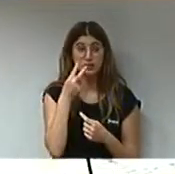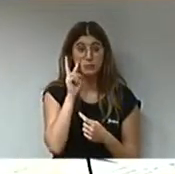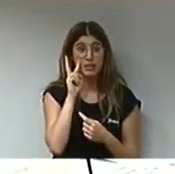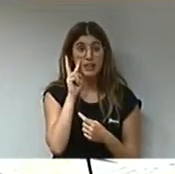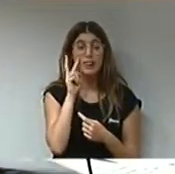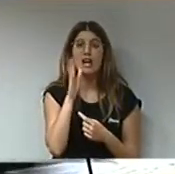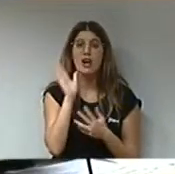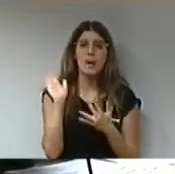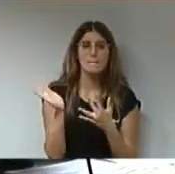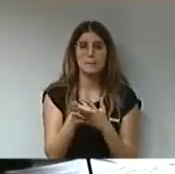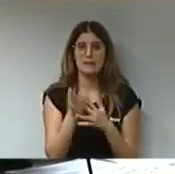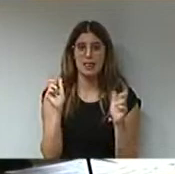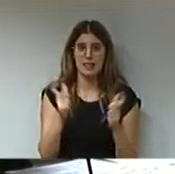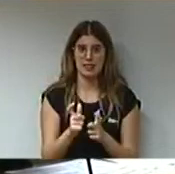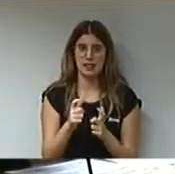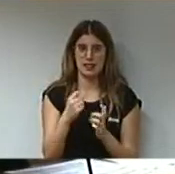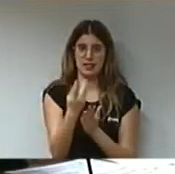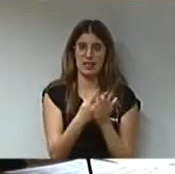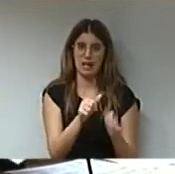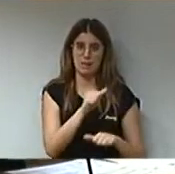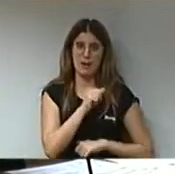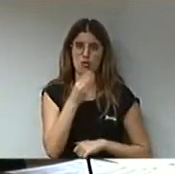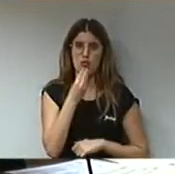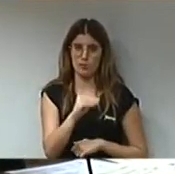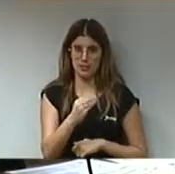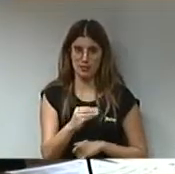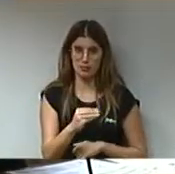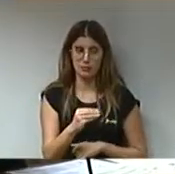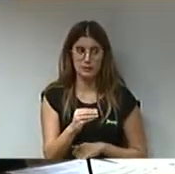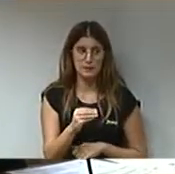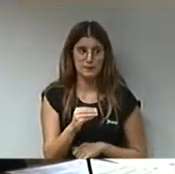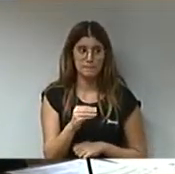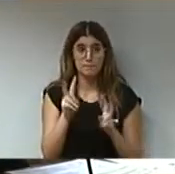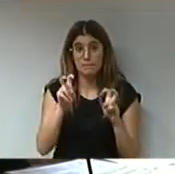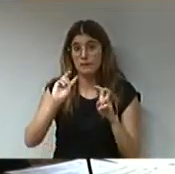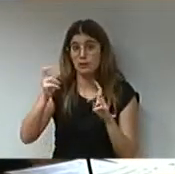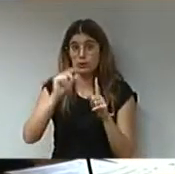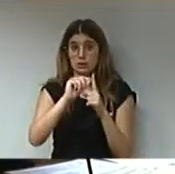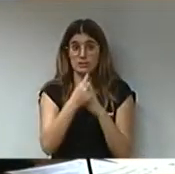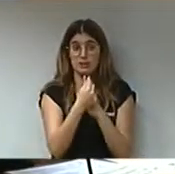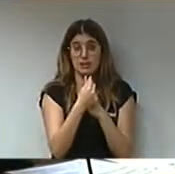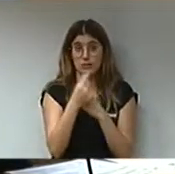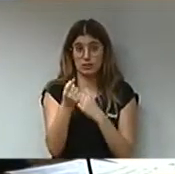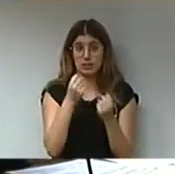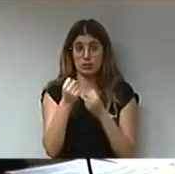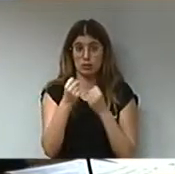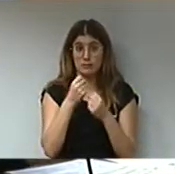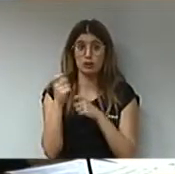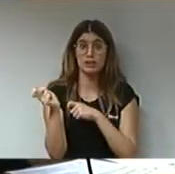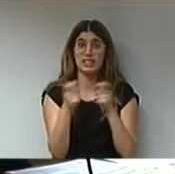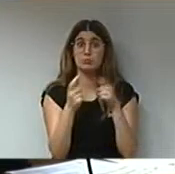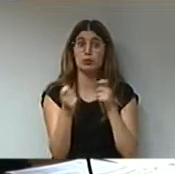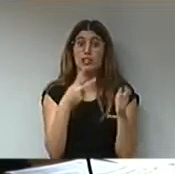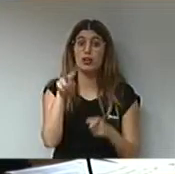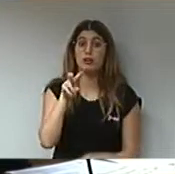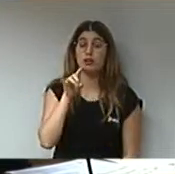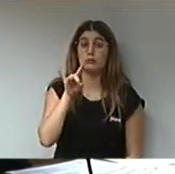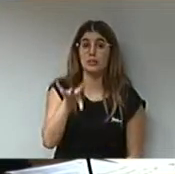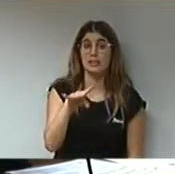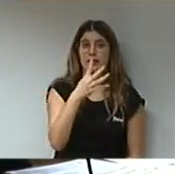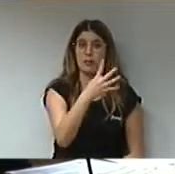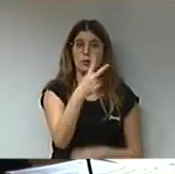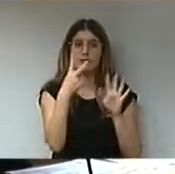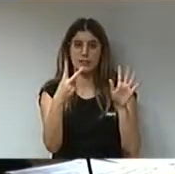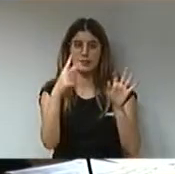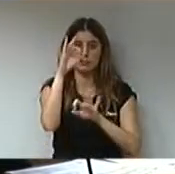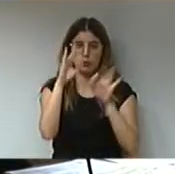reduït a la meitat l'atur juvenil. Respecte a altres indicadors econòmics, per exemple, les exportacions, des de 2015 han augmentat un 47%,